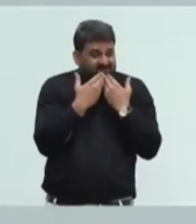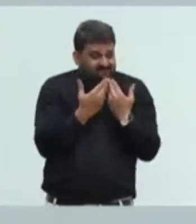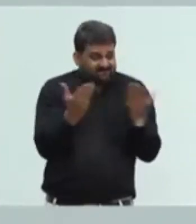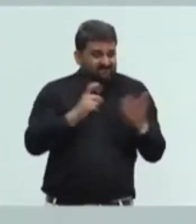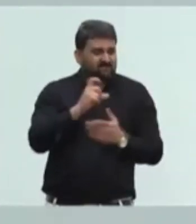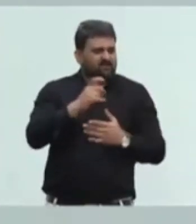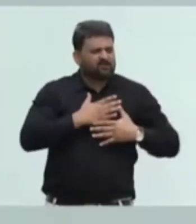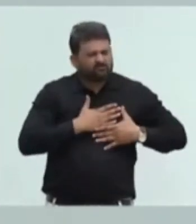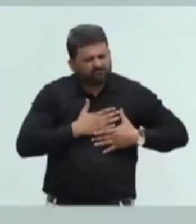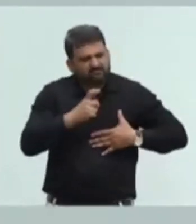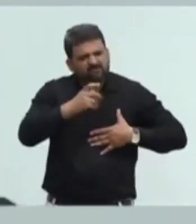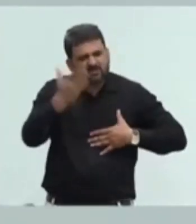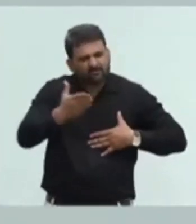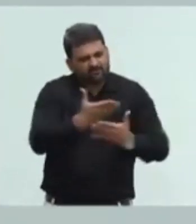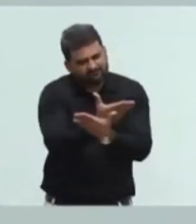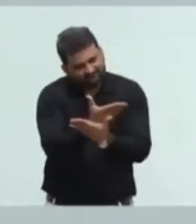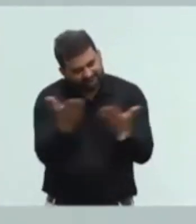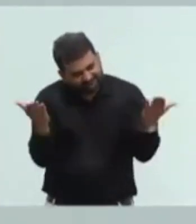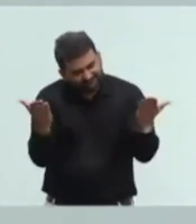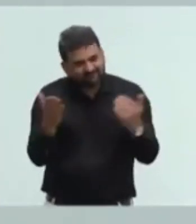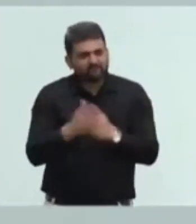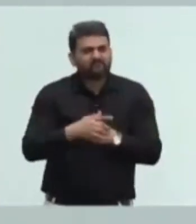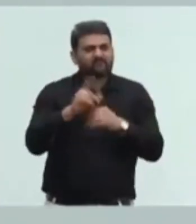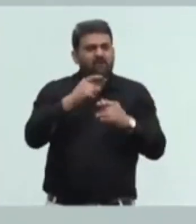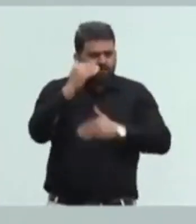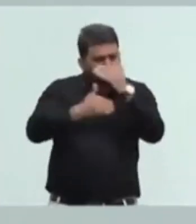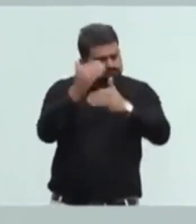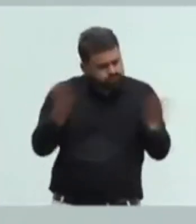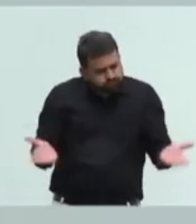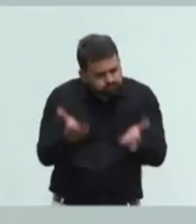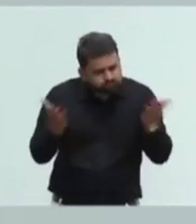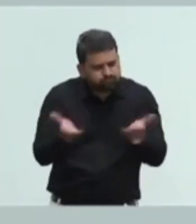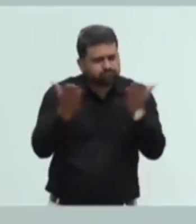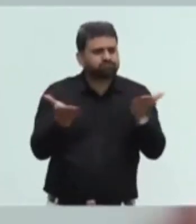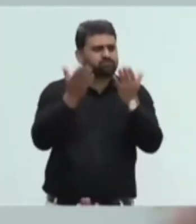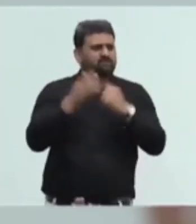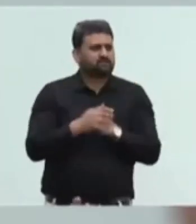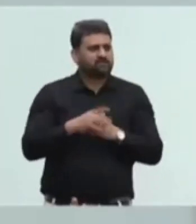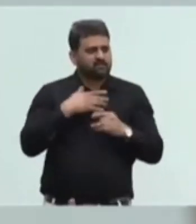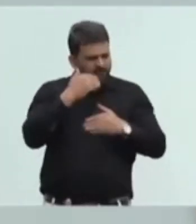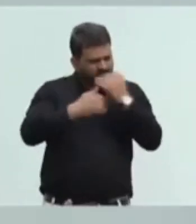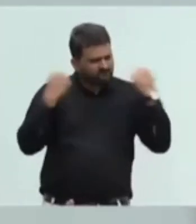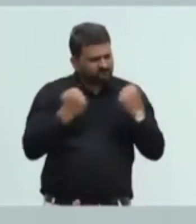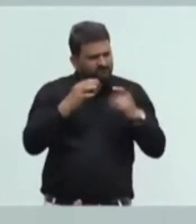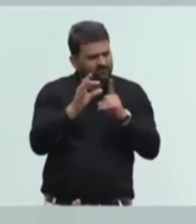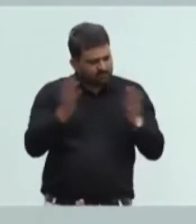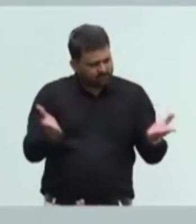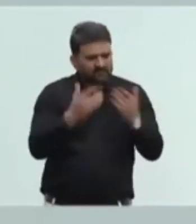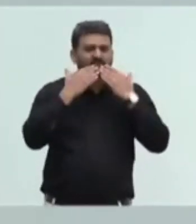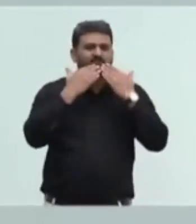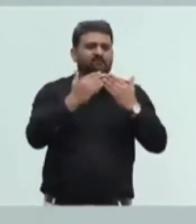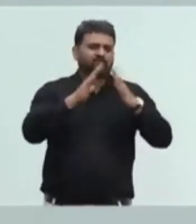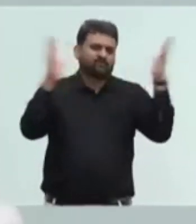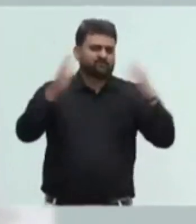बहुत-बहुत बधाई देता हूं बहुत बड़ा आगे बढ़ने के लिए निमंत्रित करता हूं बहुत-बहुत धन्यवाद